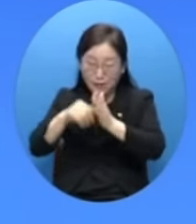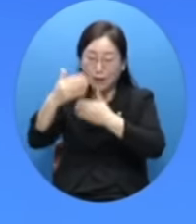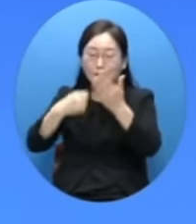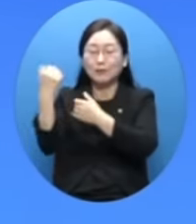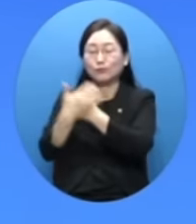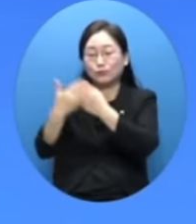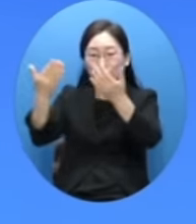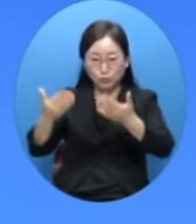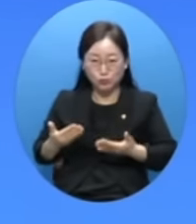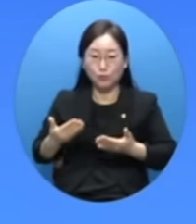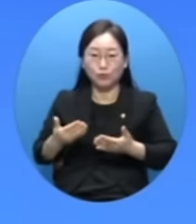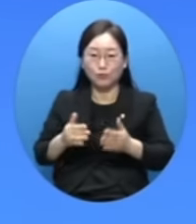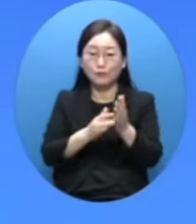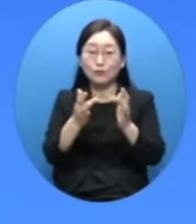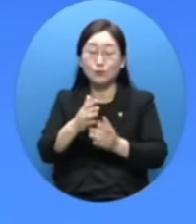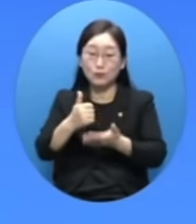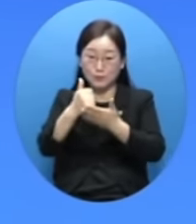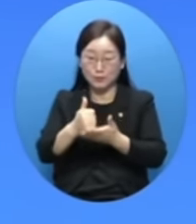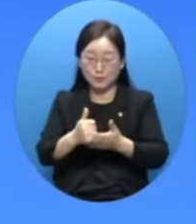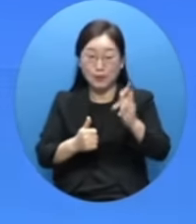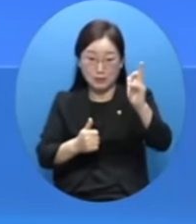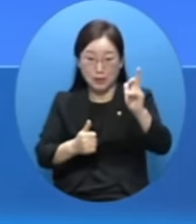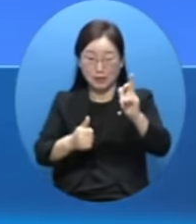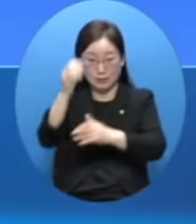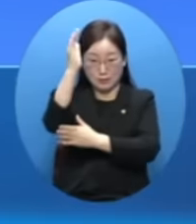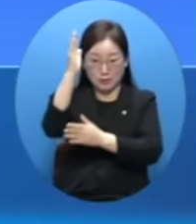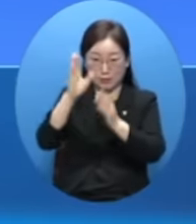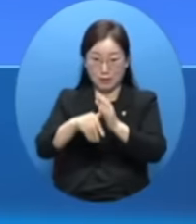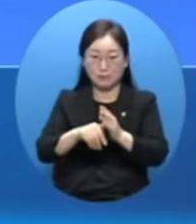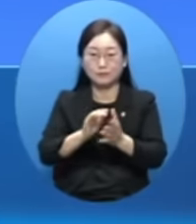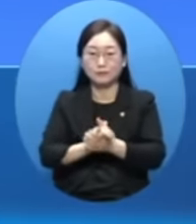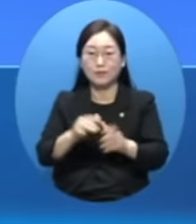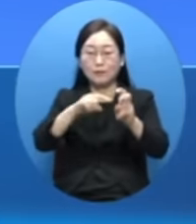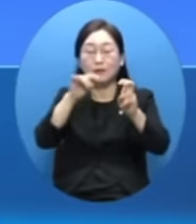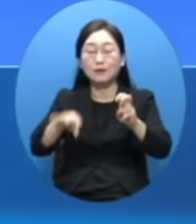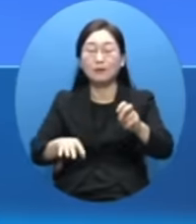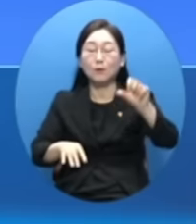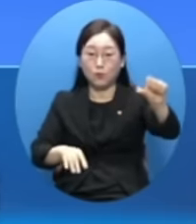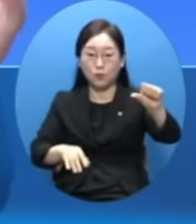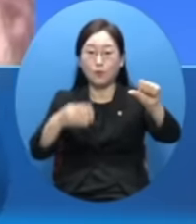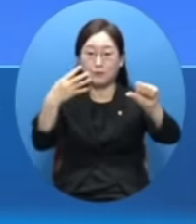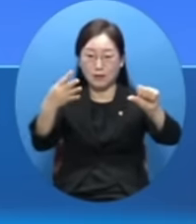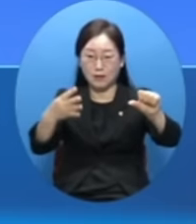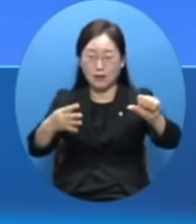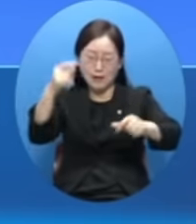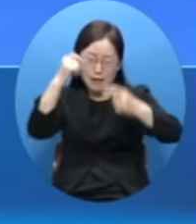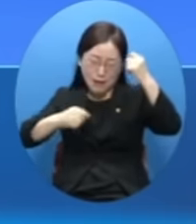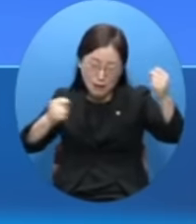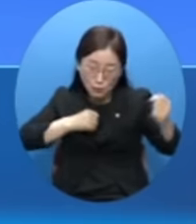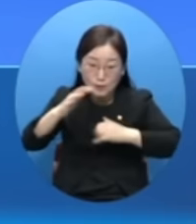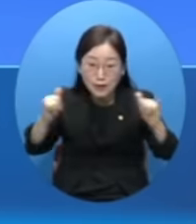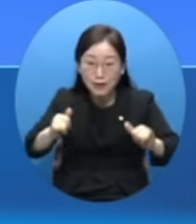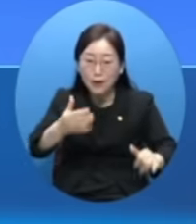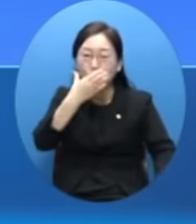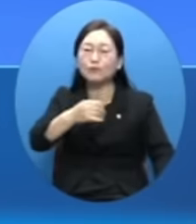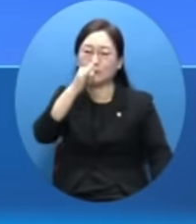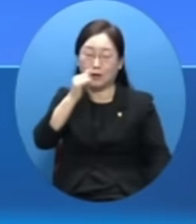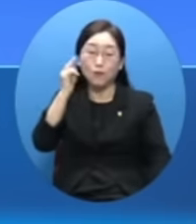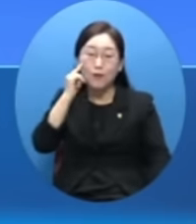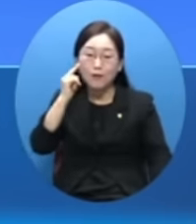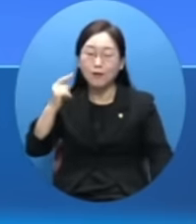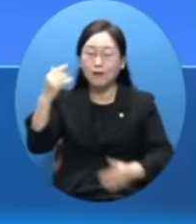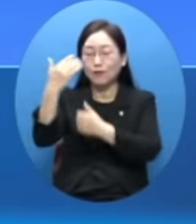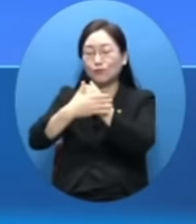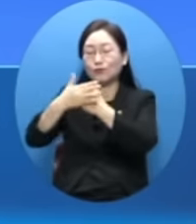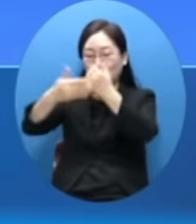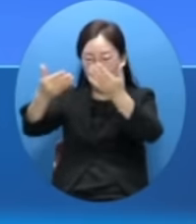되는 것입니다. 예수님께서 산상수훈에서 이렇게 말씀하셨습니다. 마태복음 5장 4절에 애통하는 자는 복이 있나니 그들이 위로를